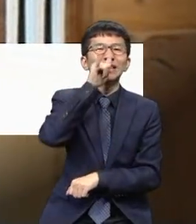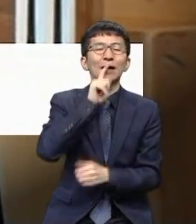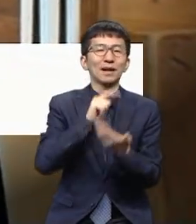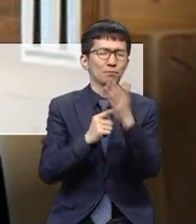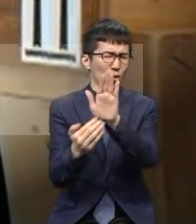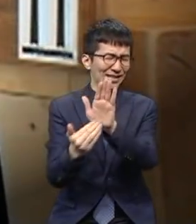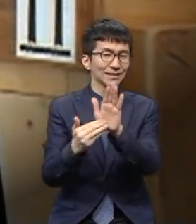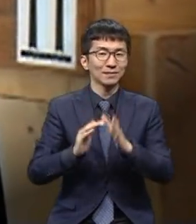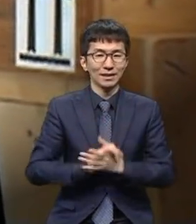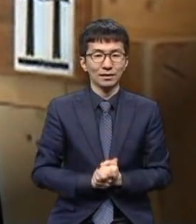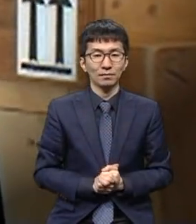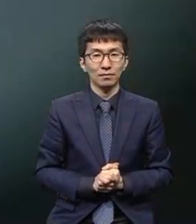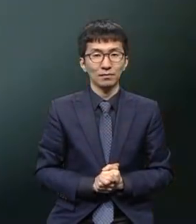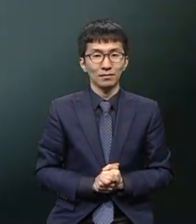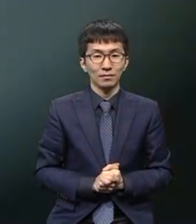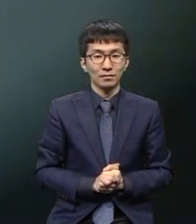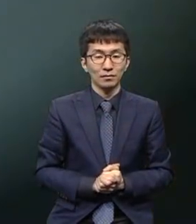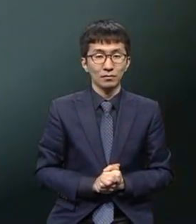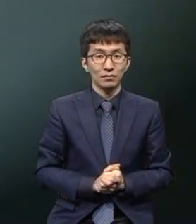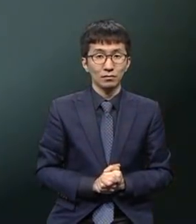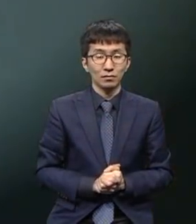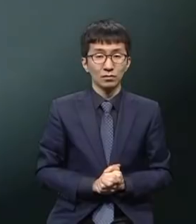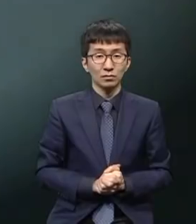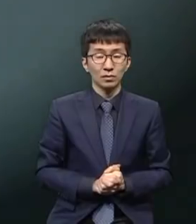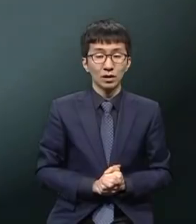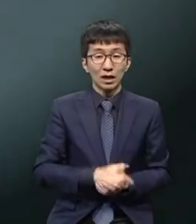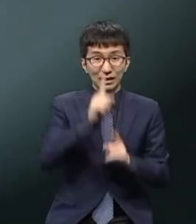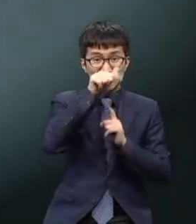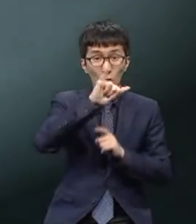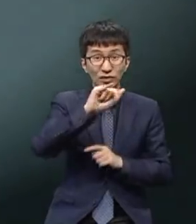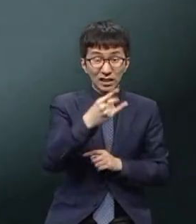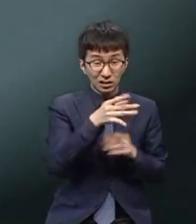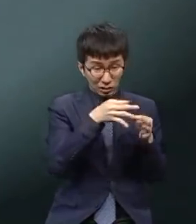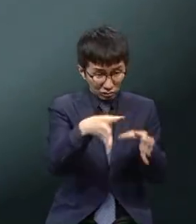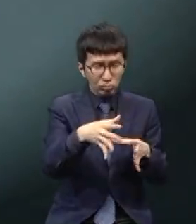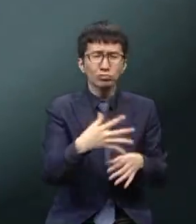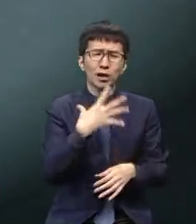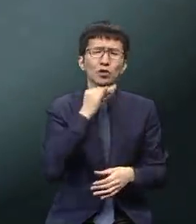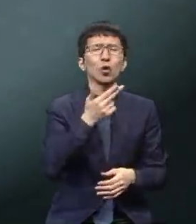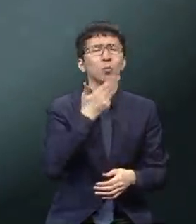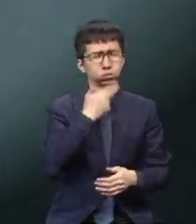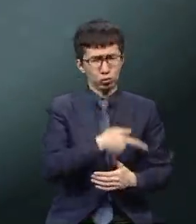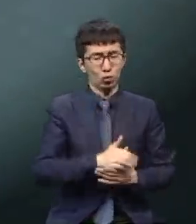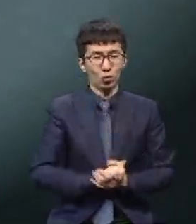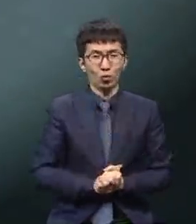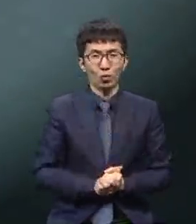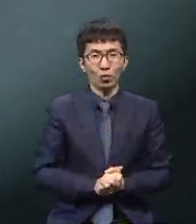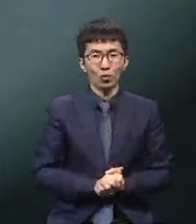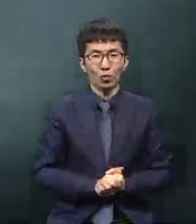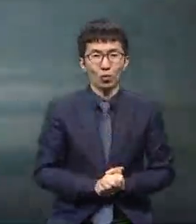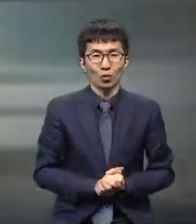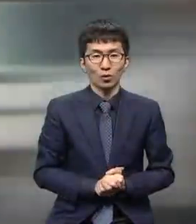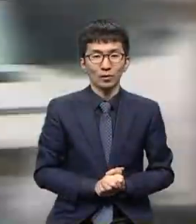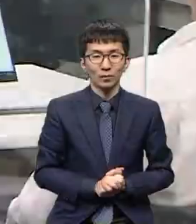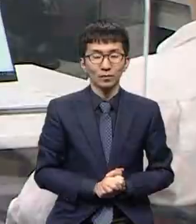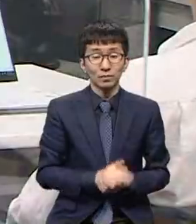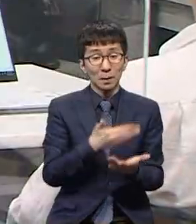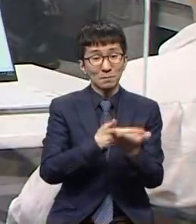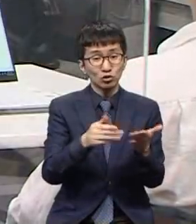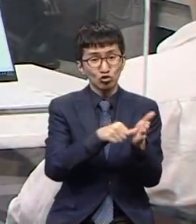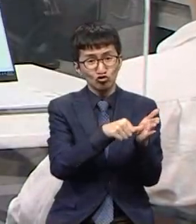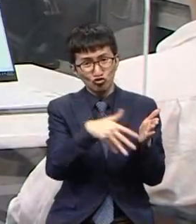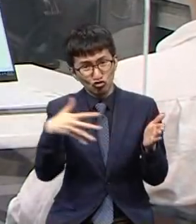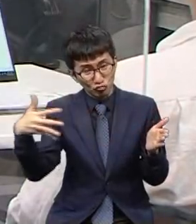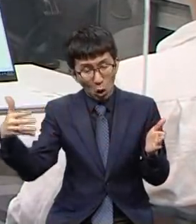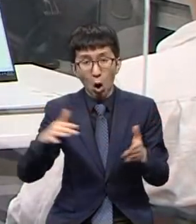공개까지 했습니다. 당연히 이번 이건희 컬렉션 기증에는 포함될 수 없었습니다. 미술계에서